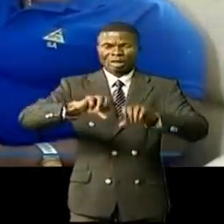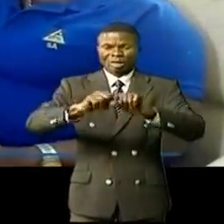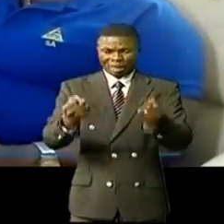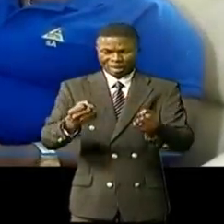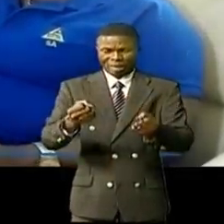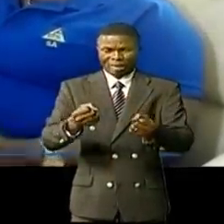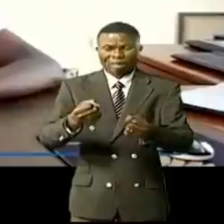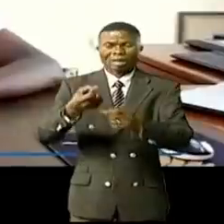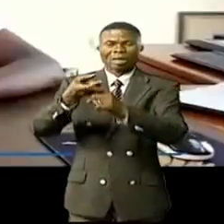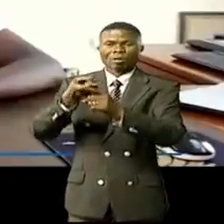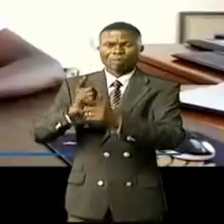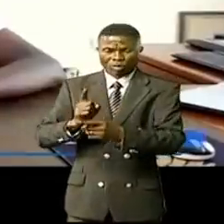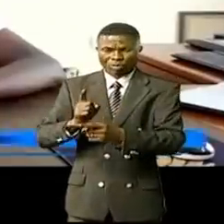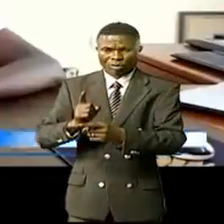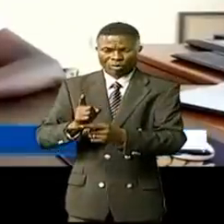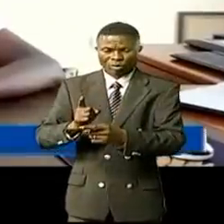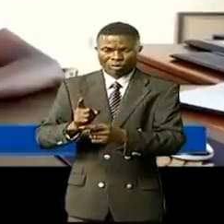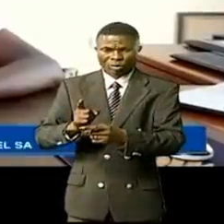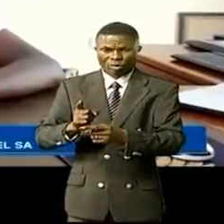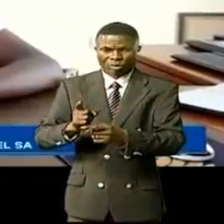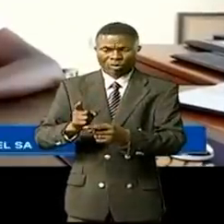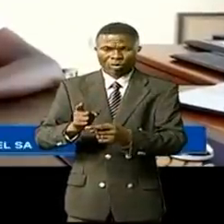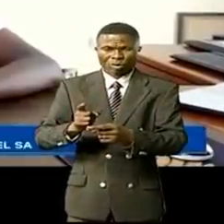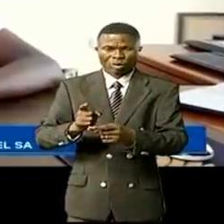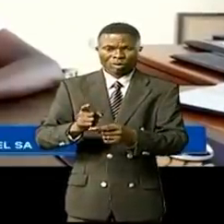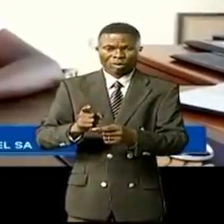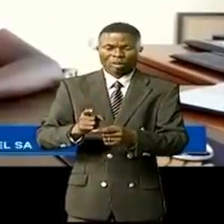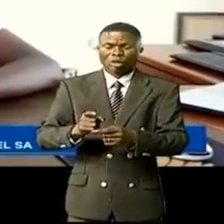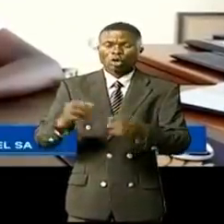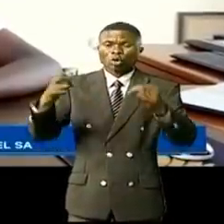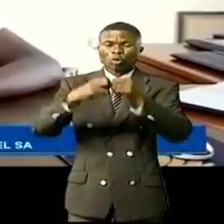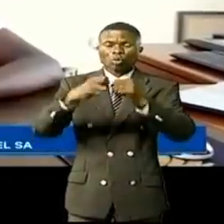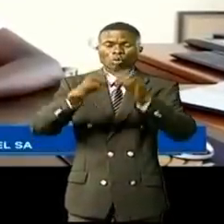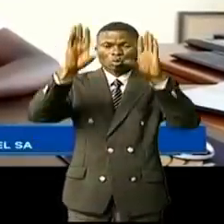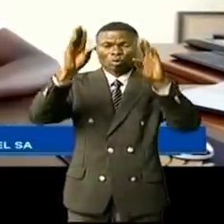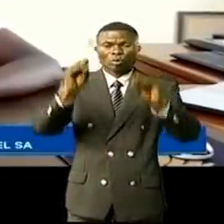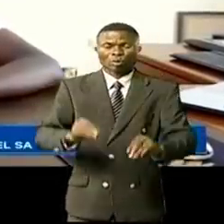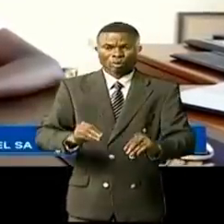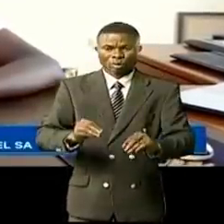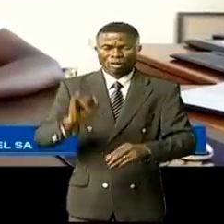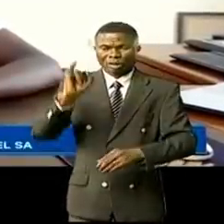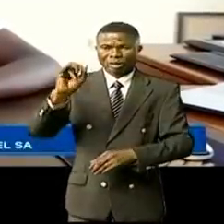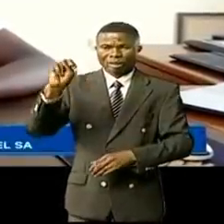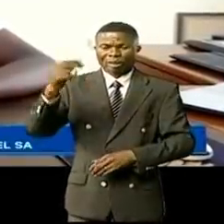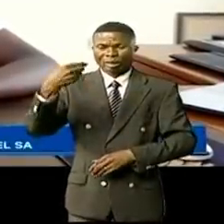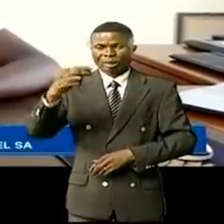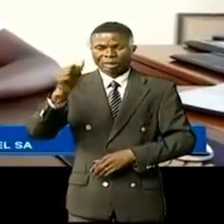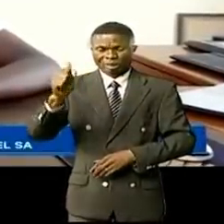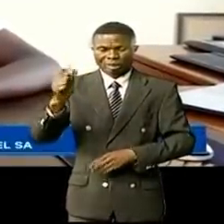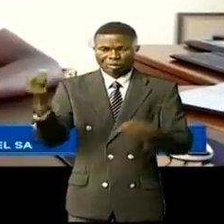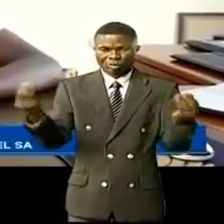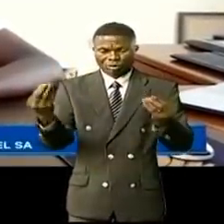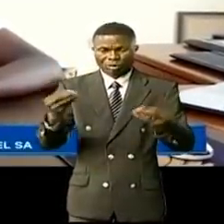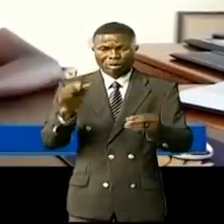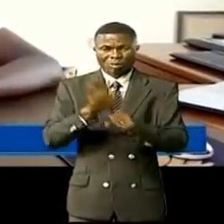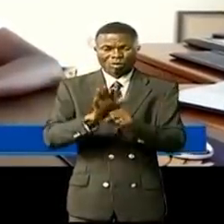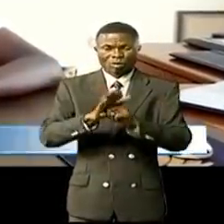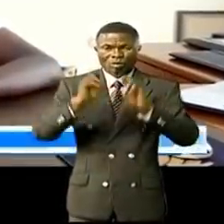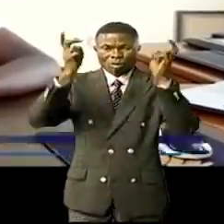suscité une sous-production à partir d'Inga, ce qui fait